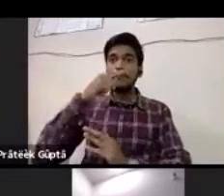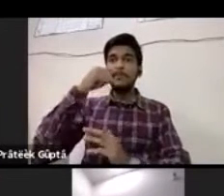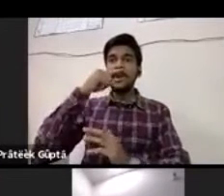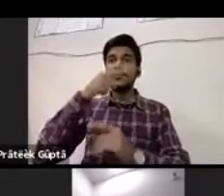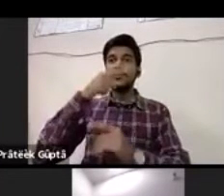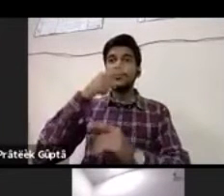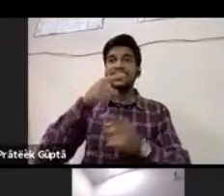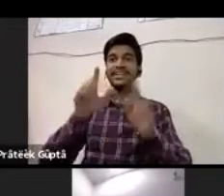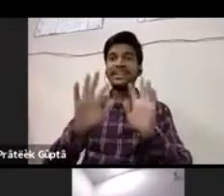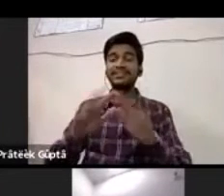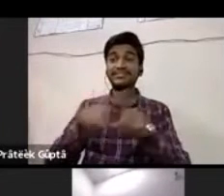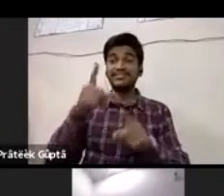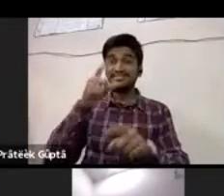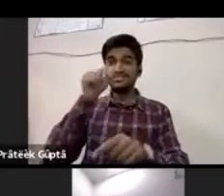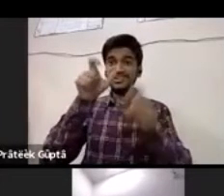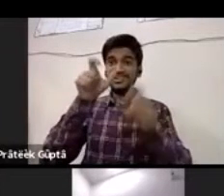हम